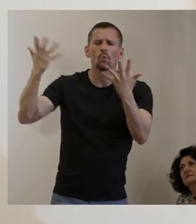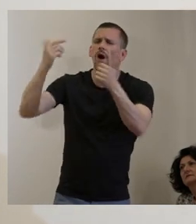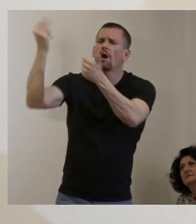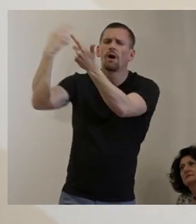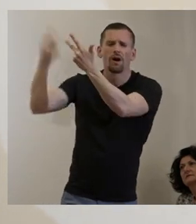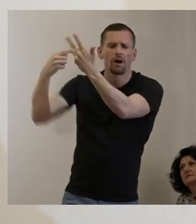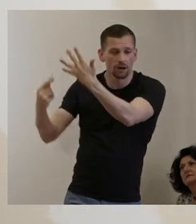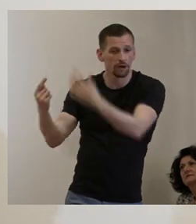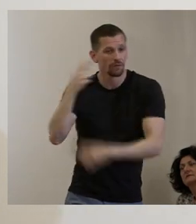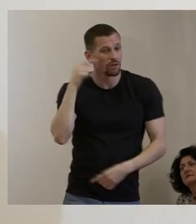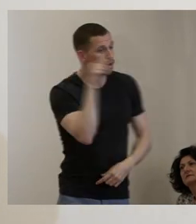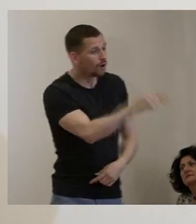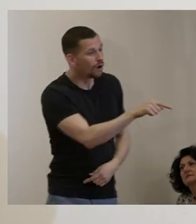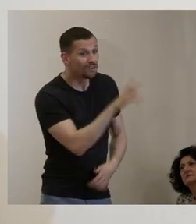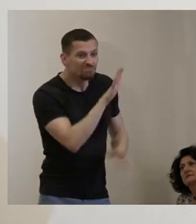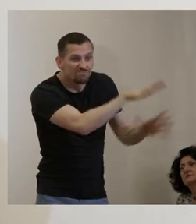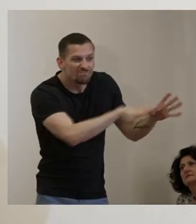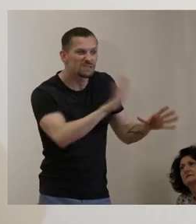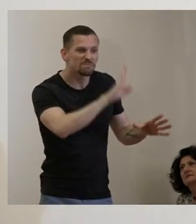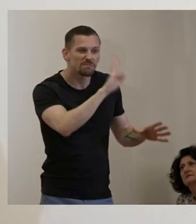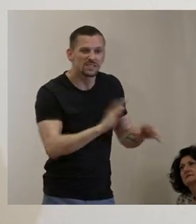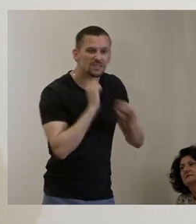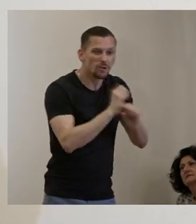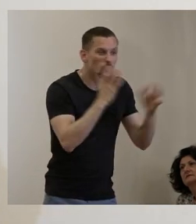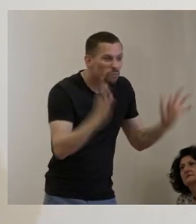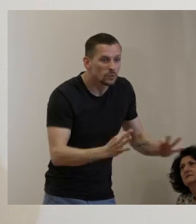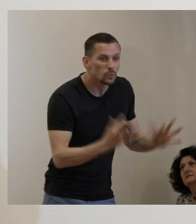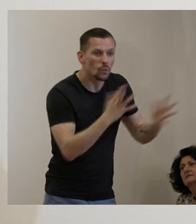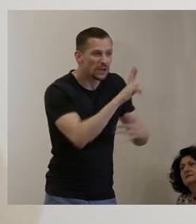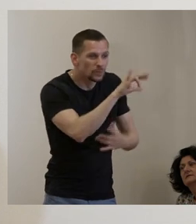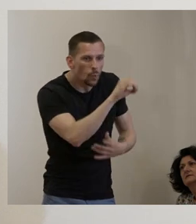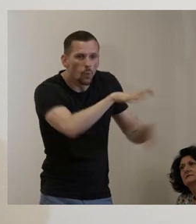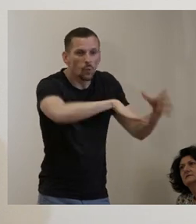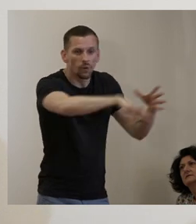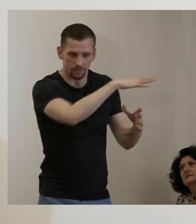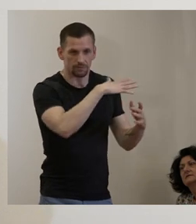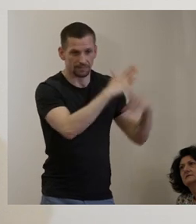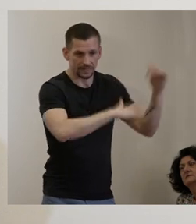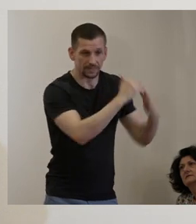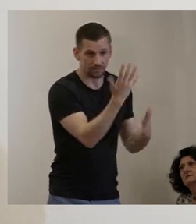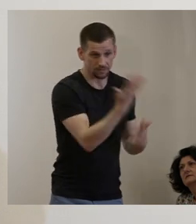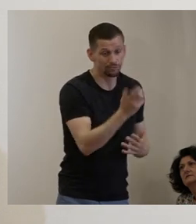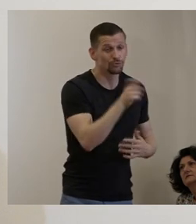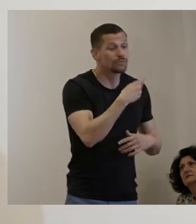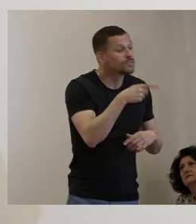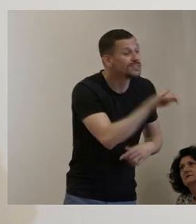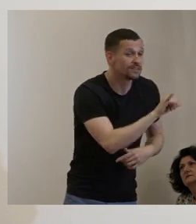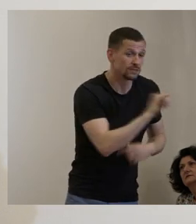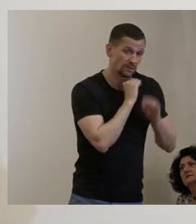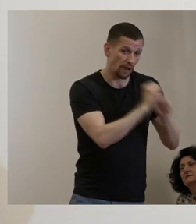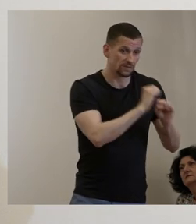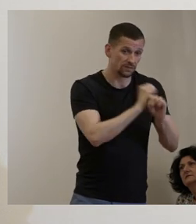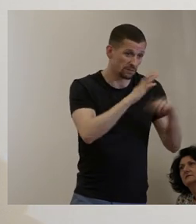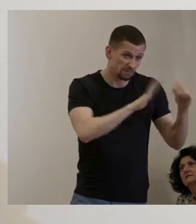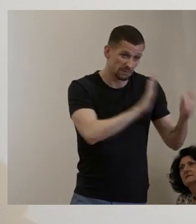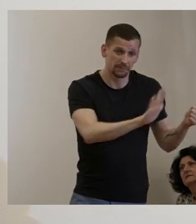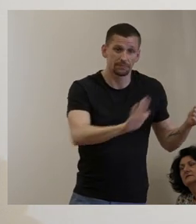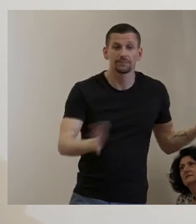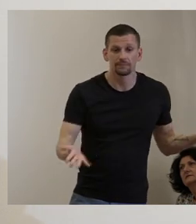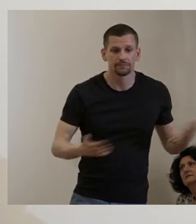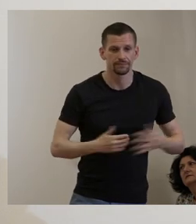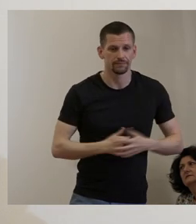esclaves. Il montre la hiérarchie des esclaves, la hiérarchie entre les maîtres et les esclaves et la variété des esclaves. Il présente même